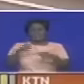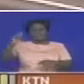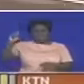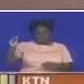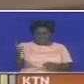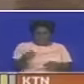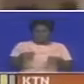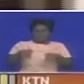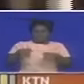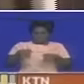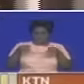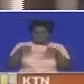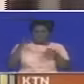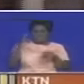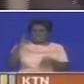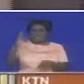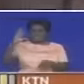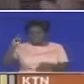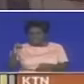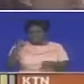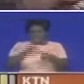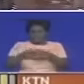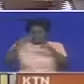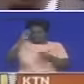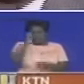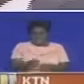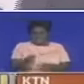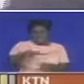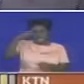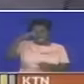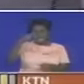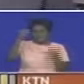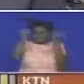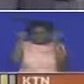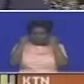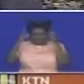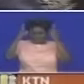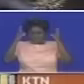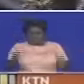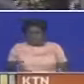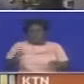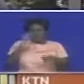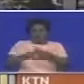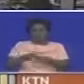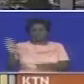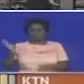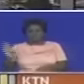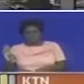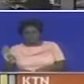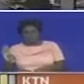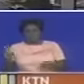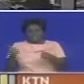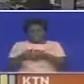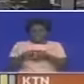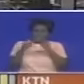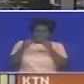budi la kusubiri tarehe 31 pale ambapo jaji msimamizi wa mahakama kuu Richard Mungo atakapotoa uamuzi wa kesi iliyowasilishwa na waziri Ole Lenku na kujua